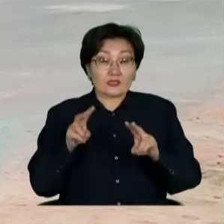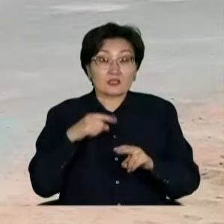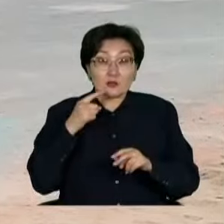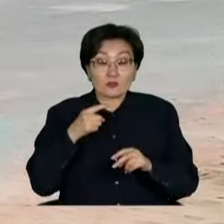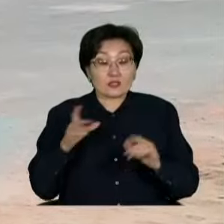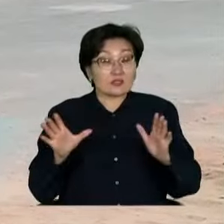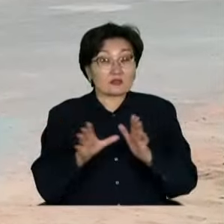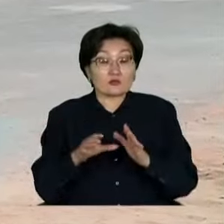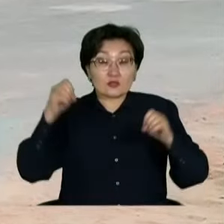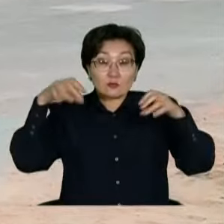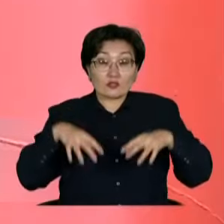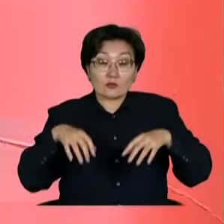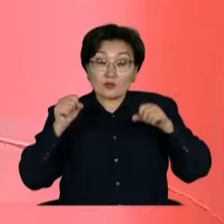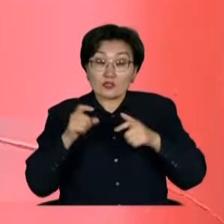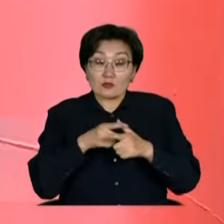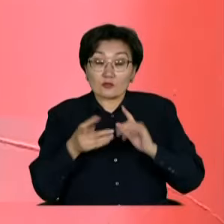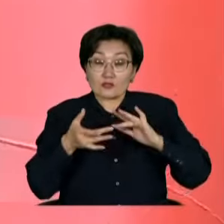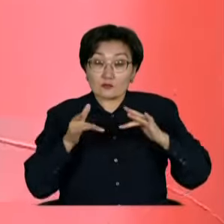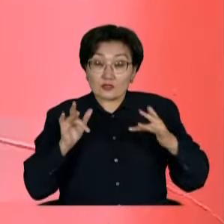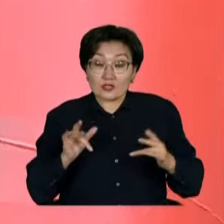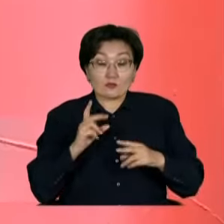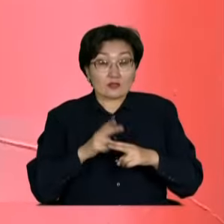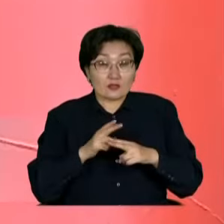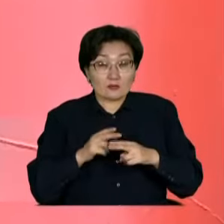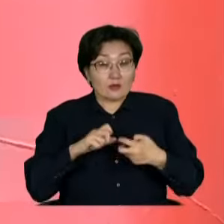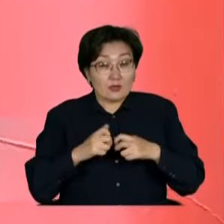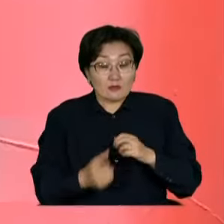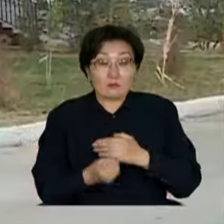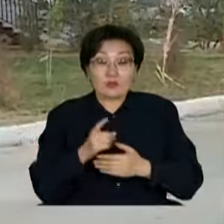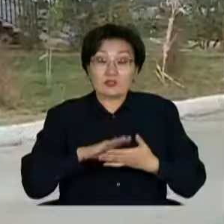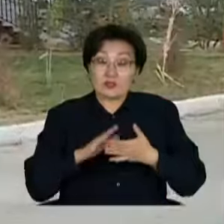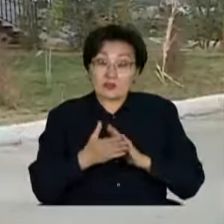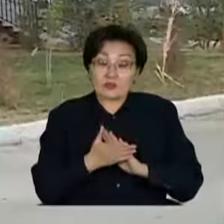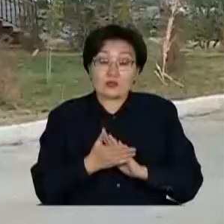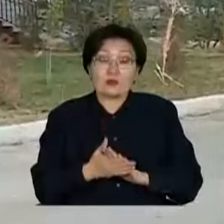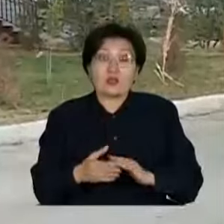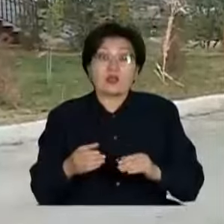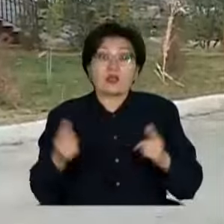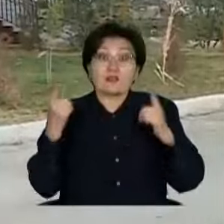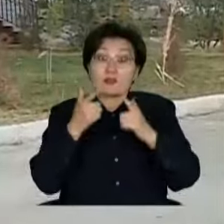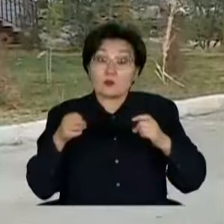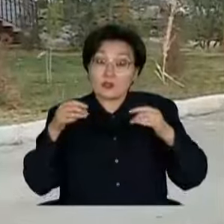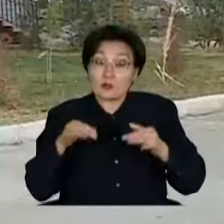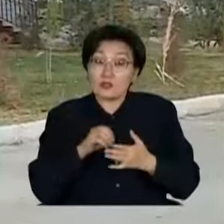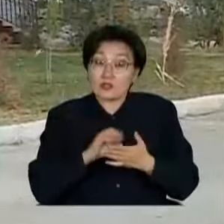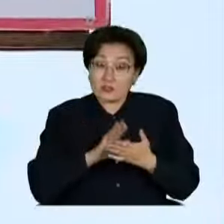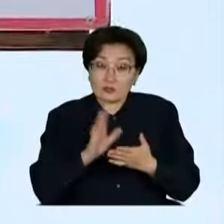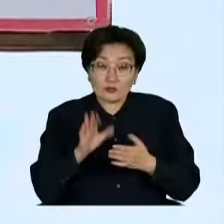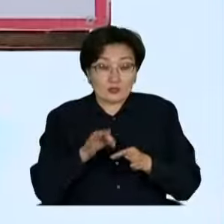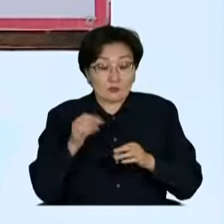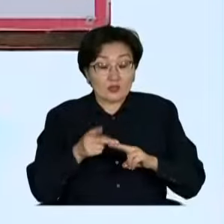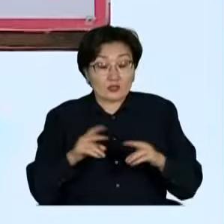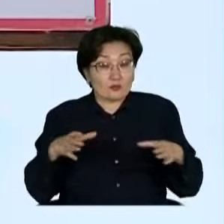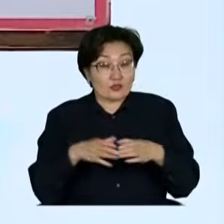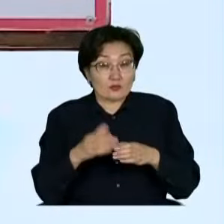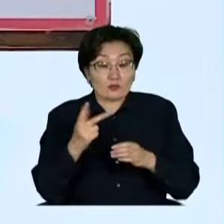сөзінше электр жарығы сөніп, немесе интернет желісінде кедергі болған уақытта да деректер ақпараттық жүйеге тіркеле береді. Айта кетейік, өңірде бұл